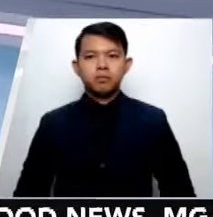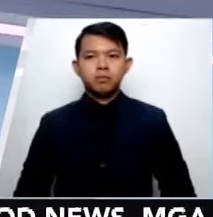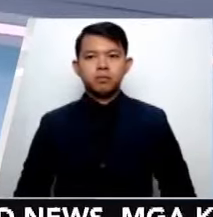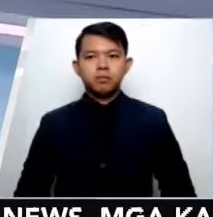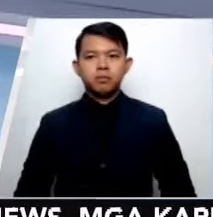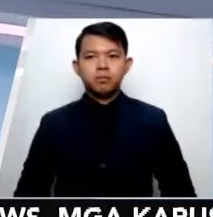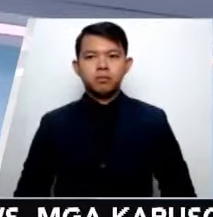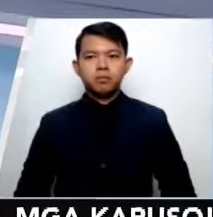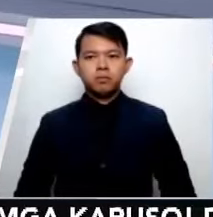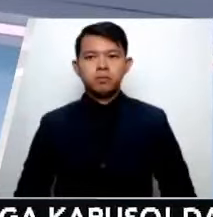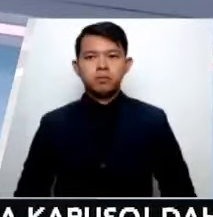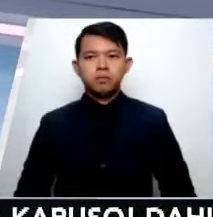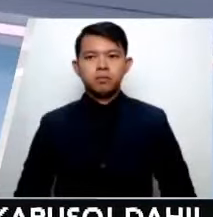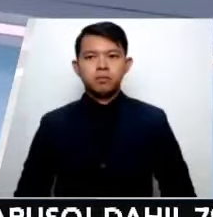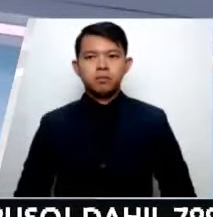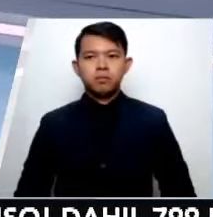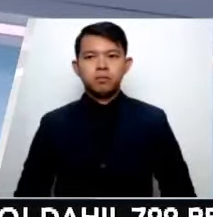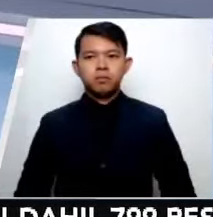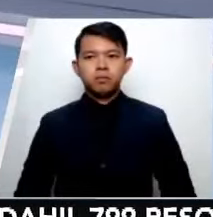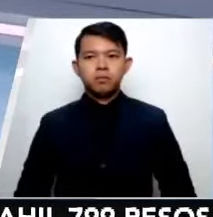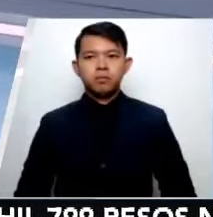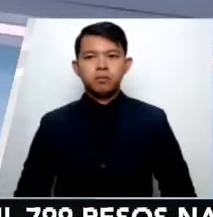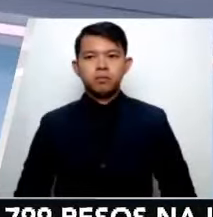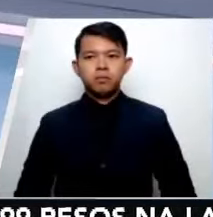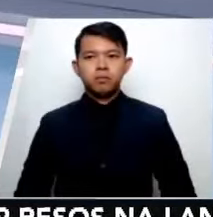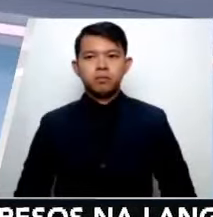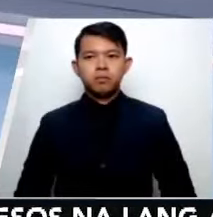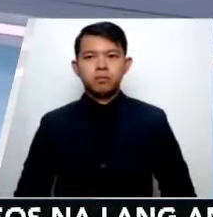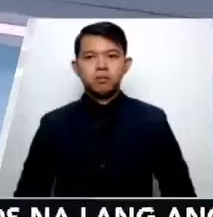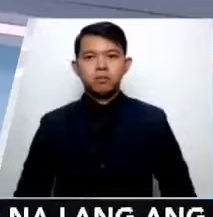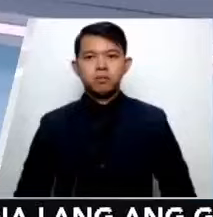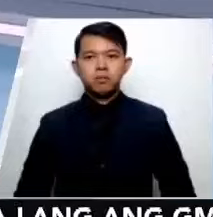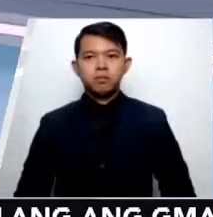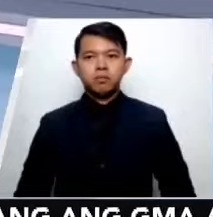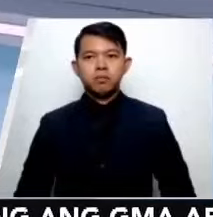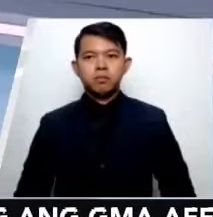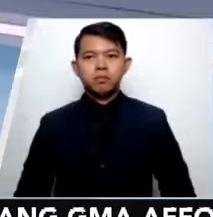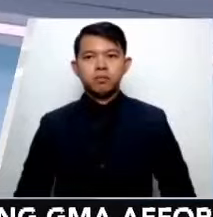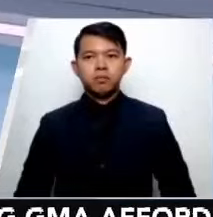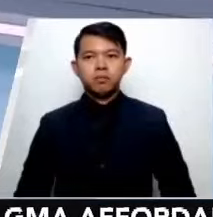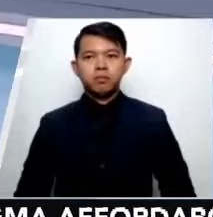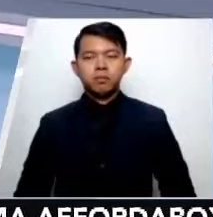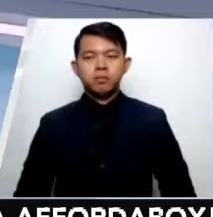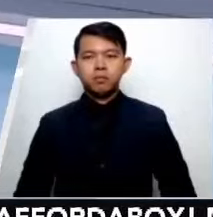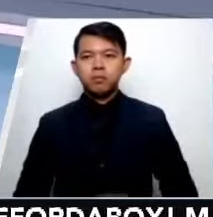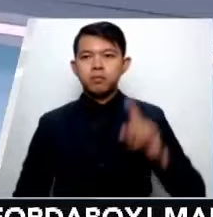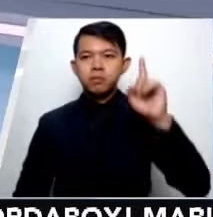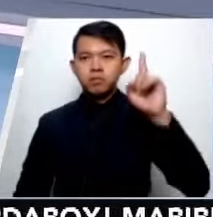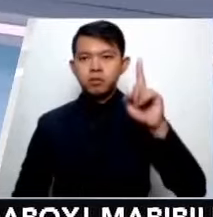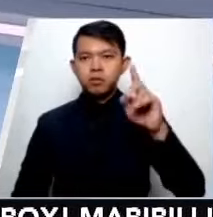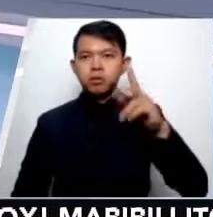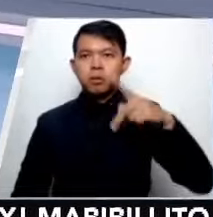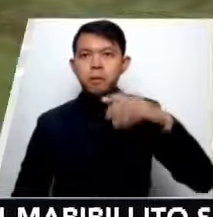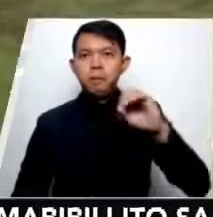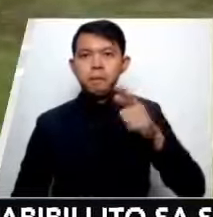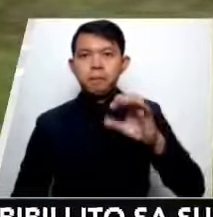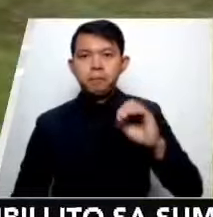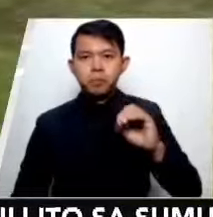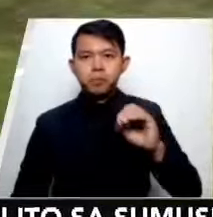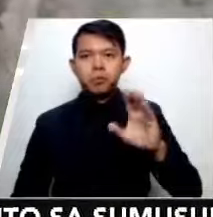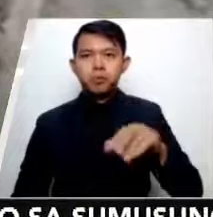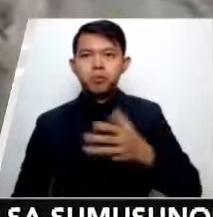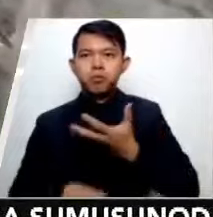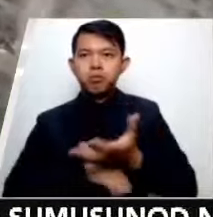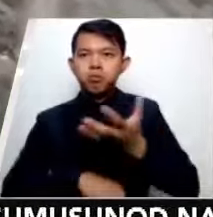Nadiskubreng may network ng mga tunnel at mamahaling mga gamit sa nireid na umano'y Pogo Scam Hub sa Bamban, Tarlac. Natagpuan